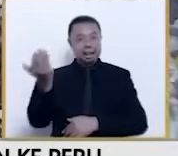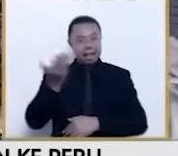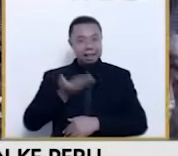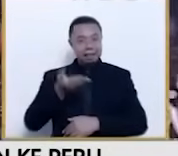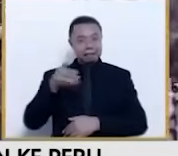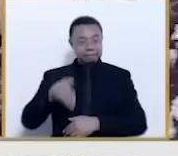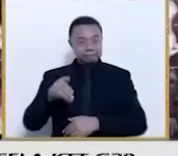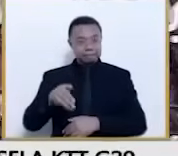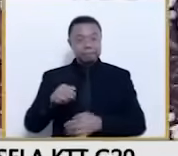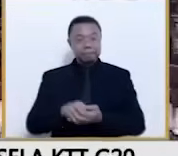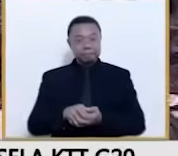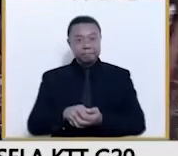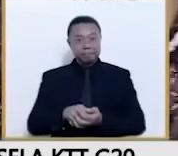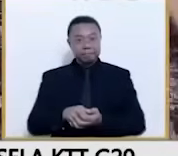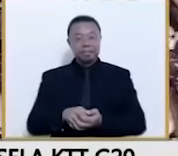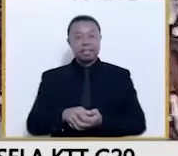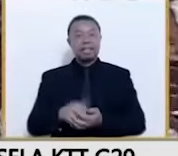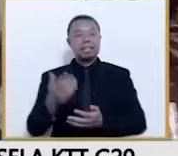saat ini.